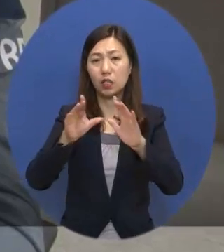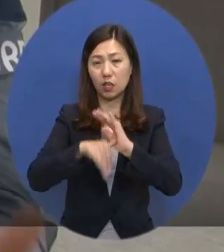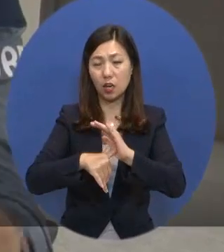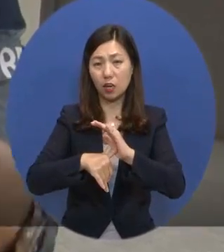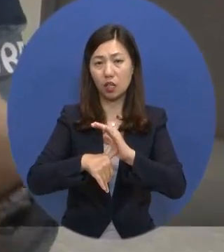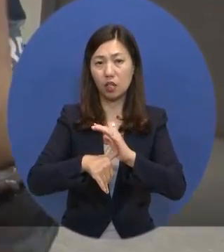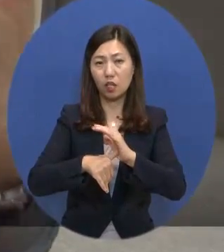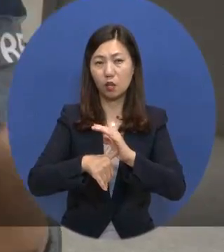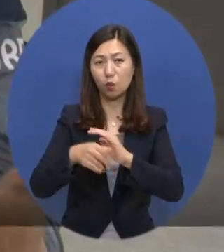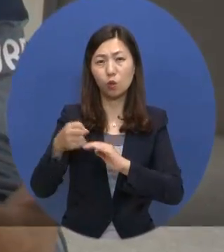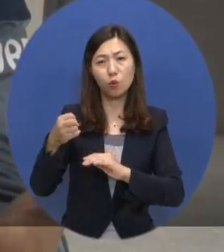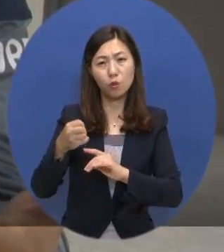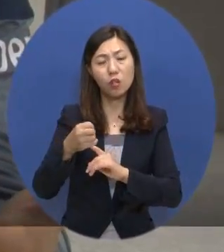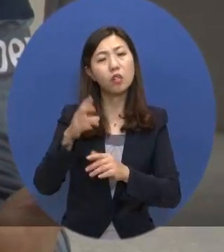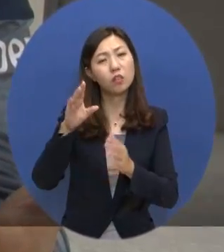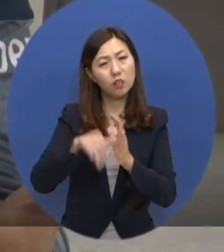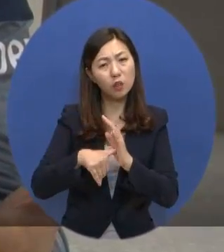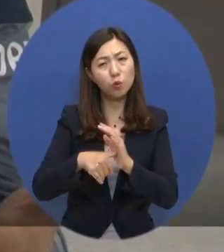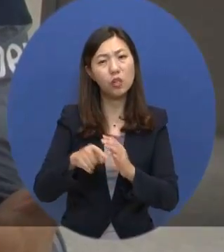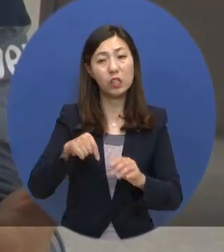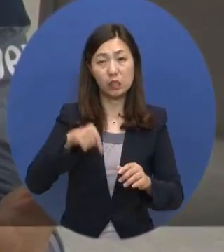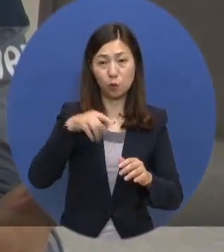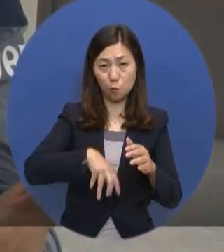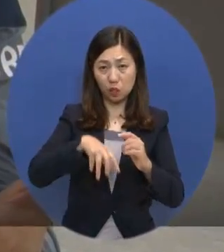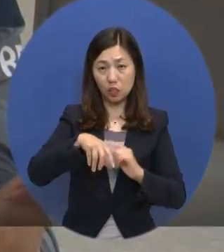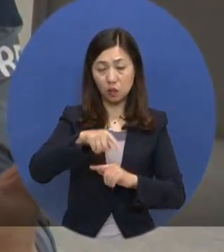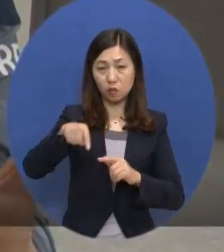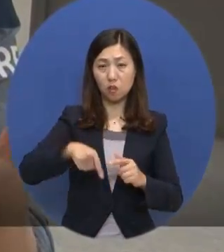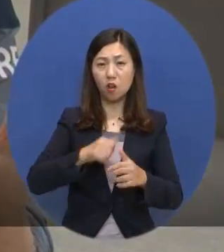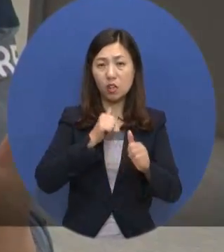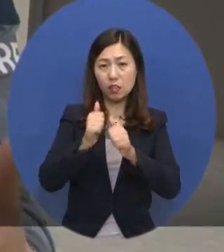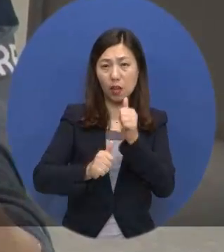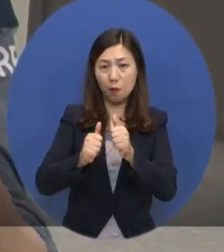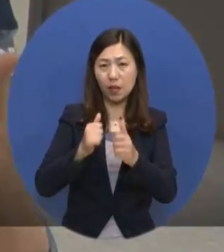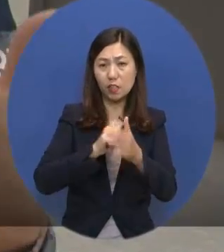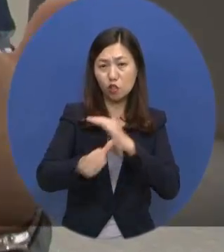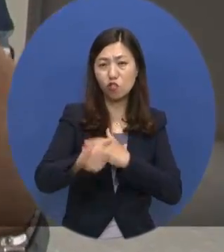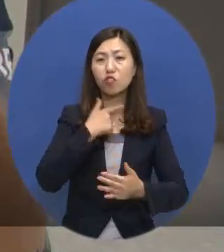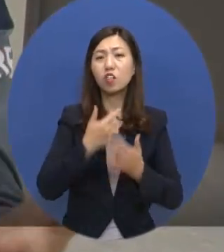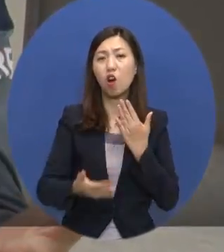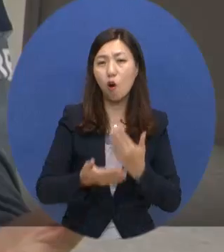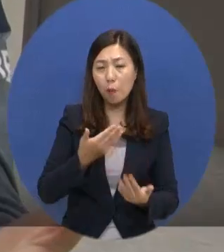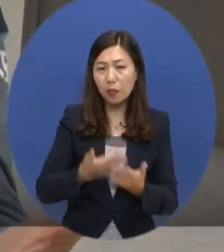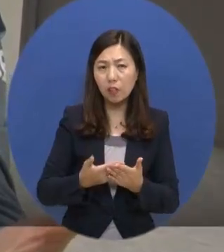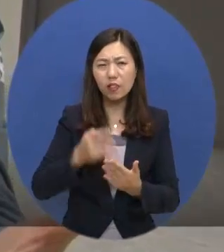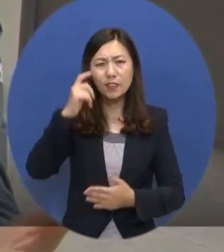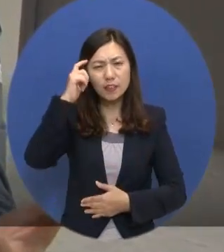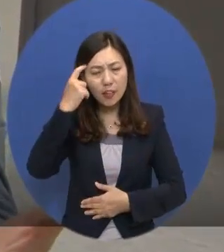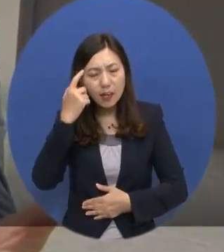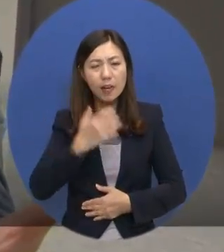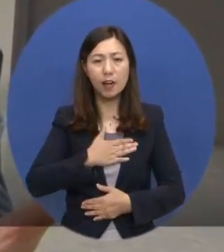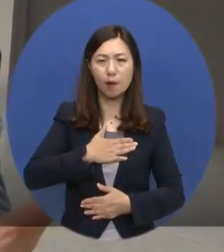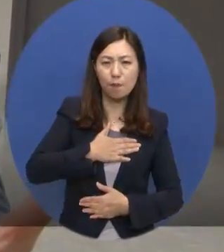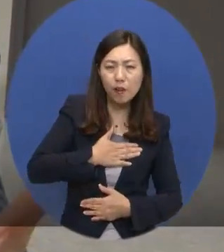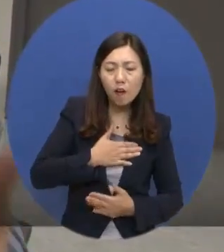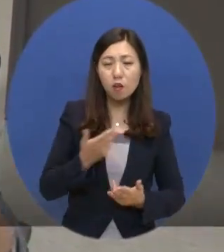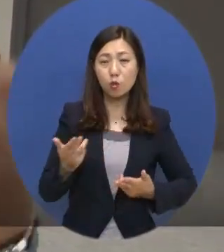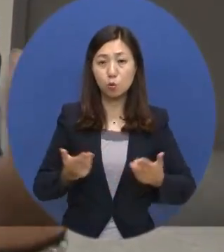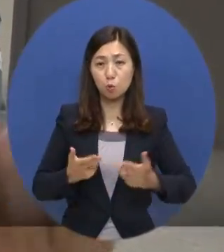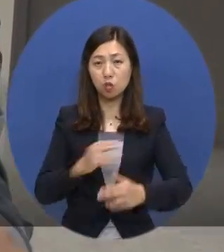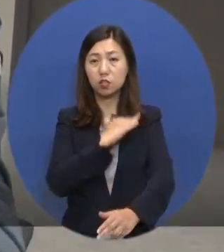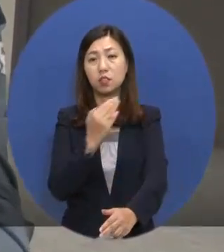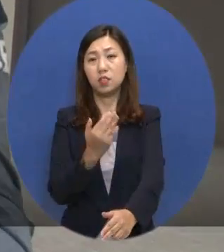거기서도 이런 여기서 이 경험했던 이런 생각이나 어떤 감정들을 조절할 수 있는